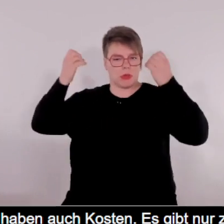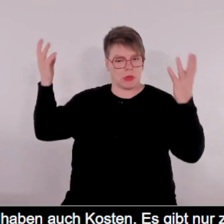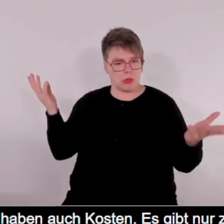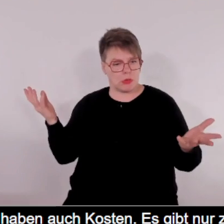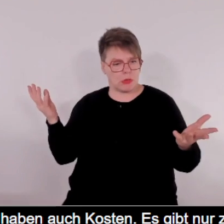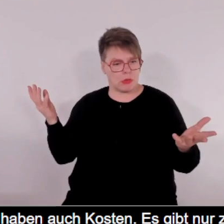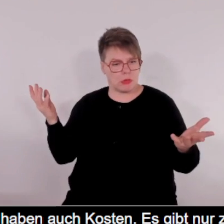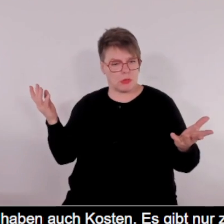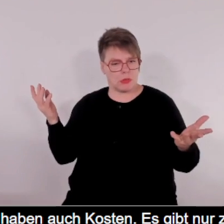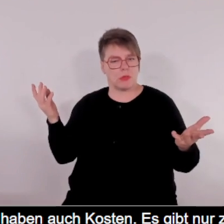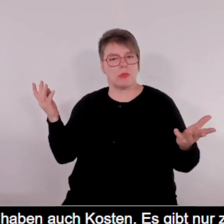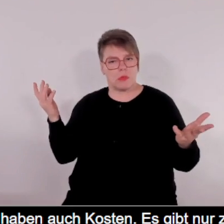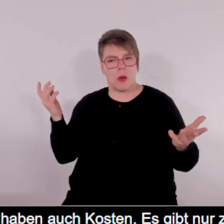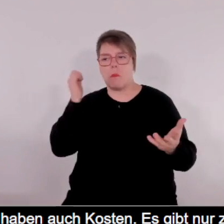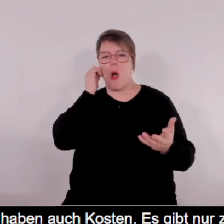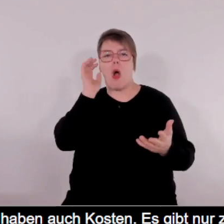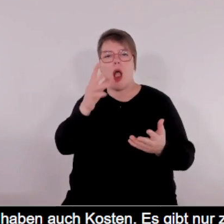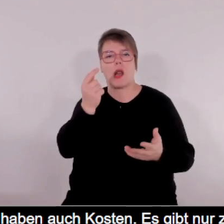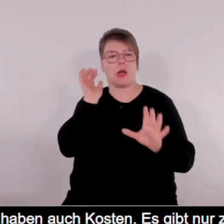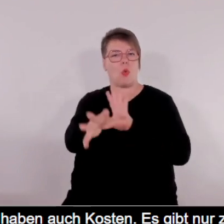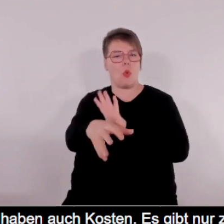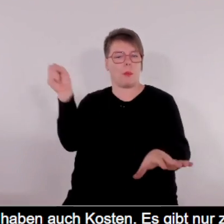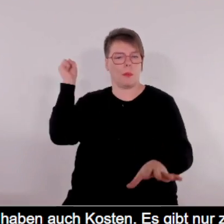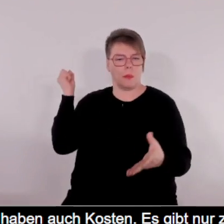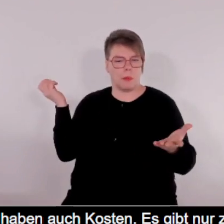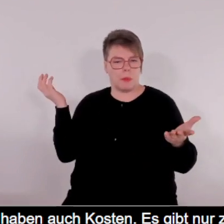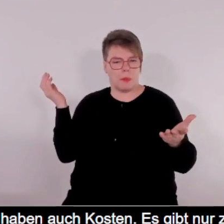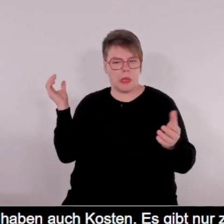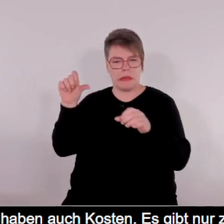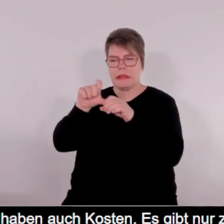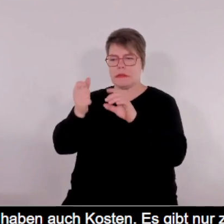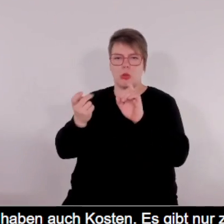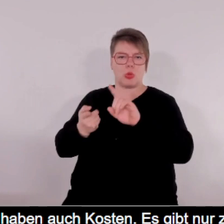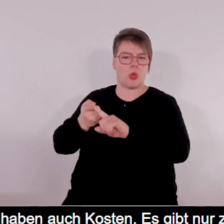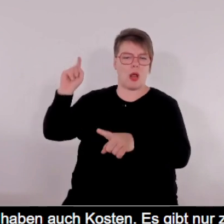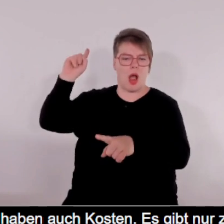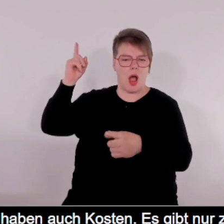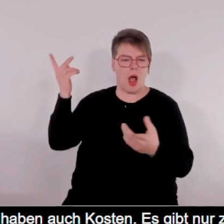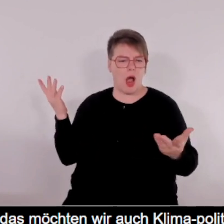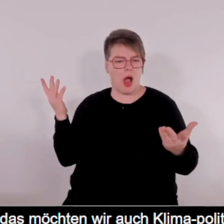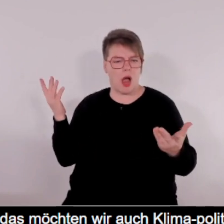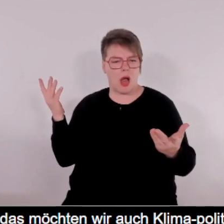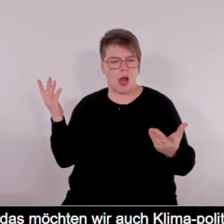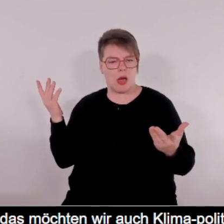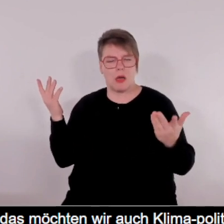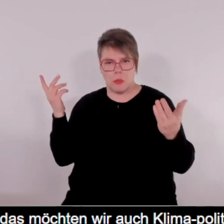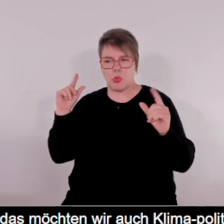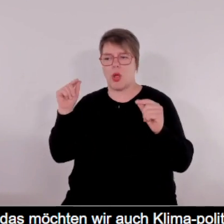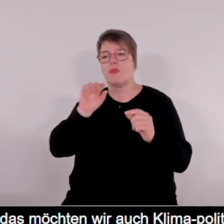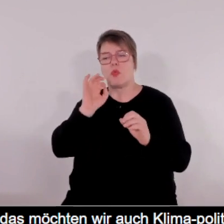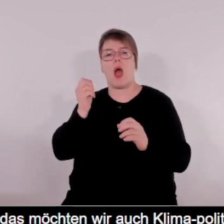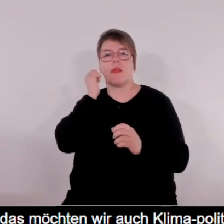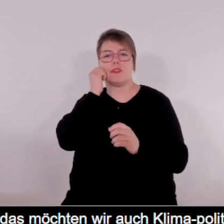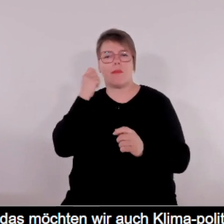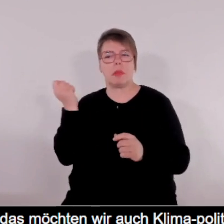unsere europäischen Mitbewerber teilweise völlig ohne Dieselbesteuerung ihre Felder bestellen, zahlen die deutschen Bauern jetzt